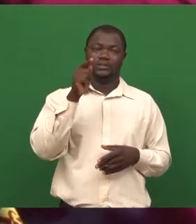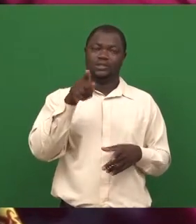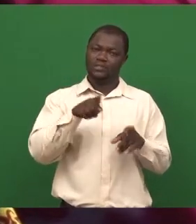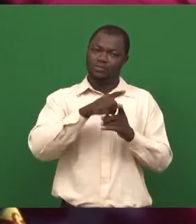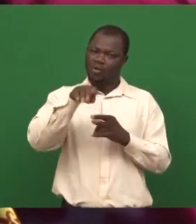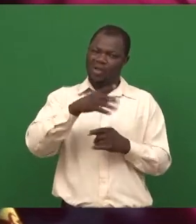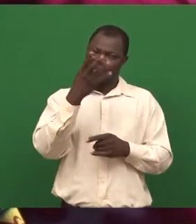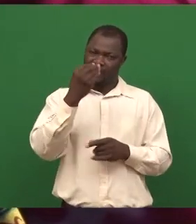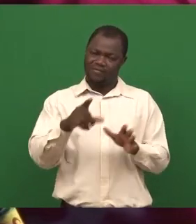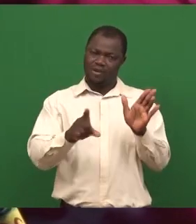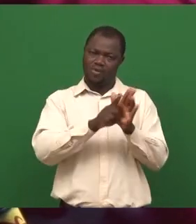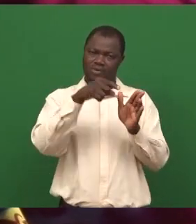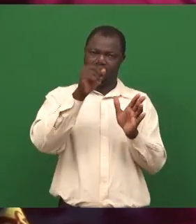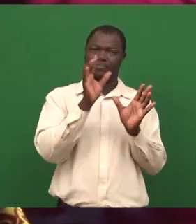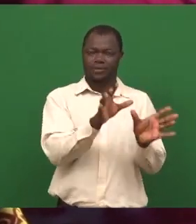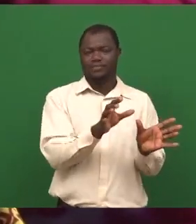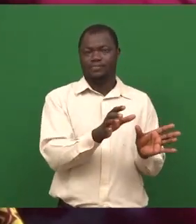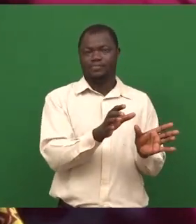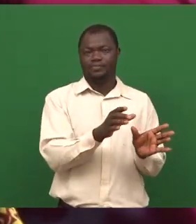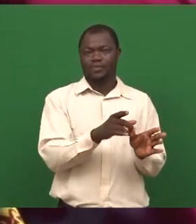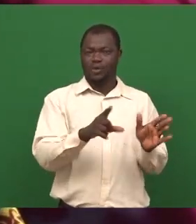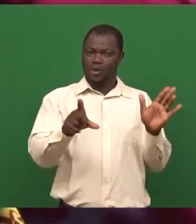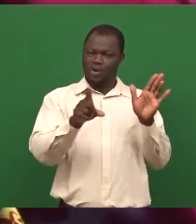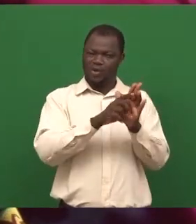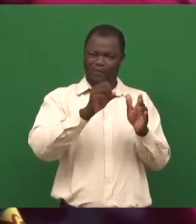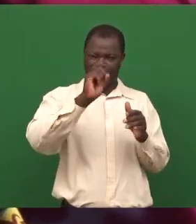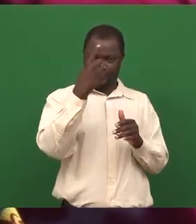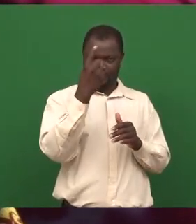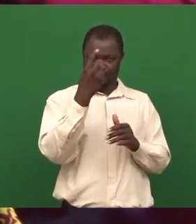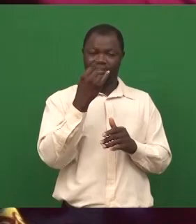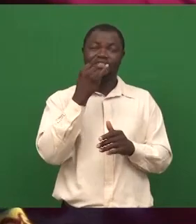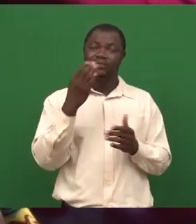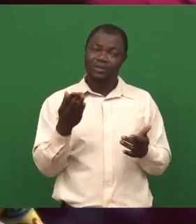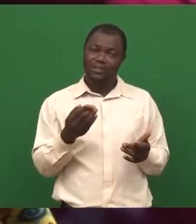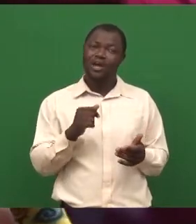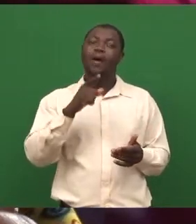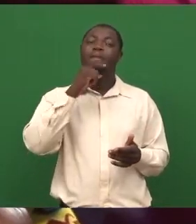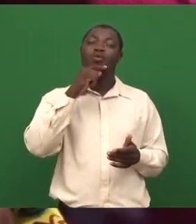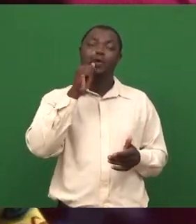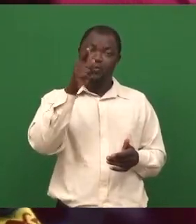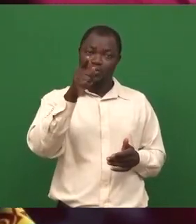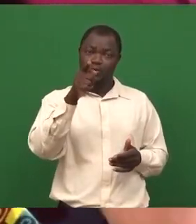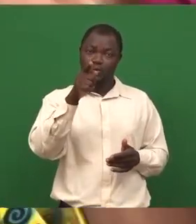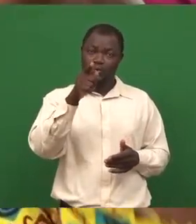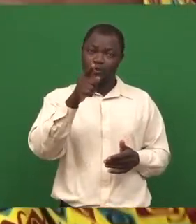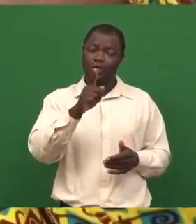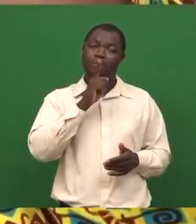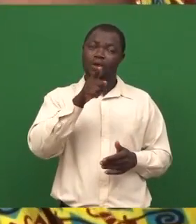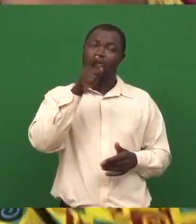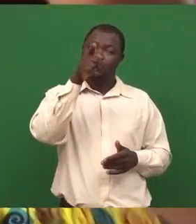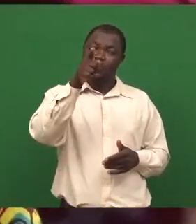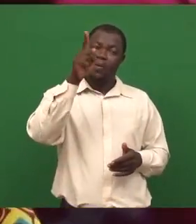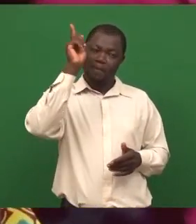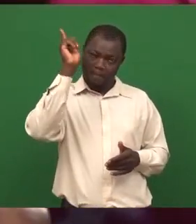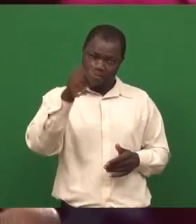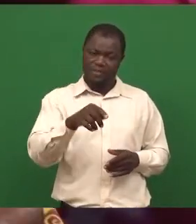ine mitemo yayo. Mutemo wokutanga muchiwanana ndewe murume ari kunzi